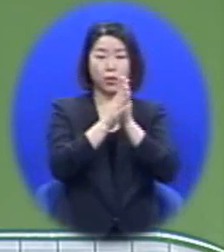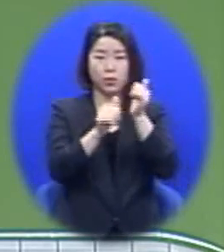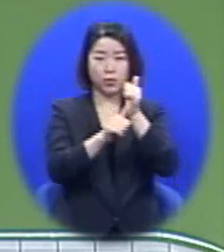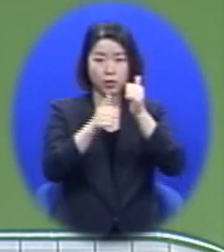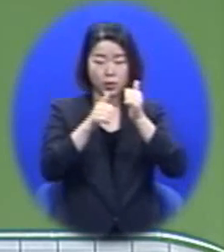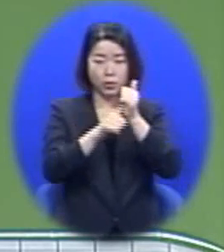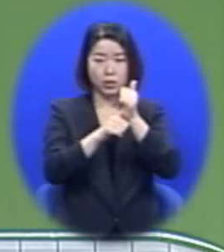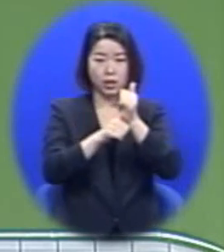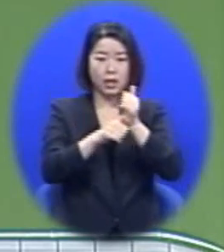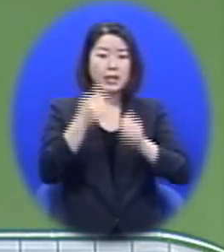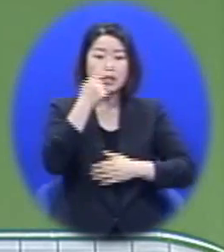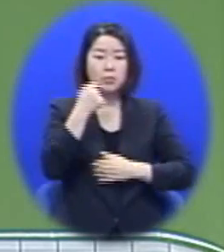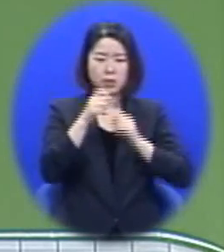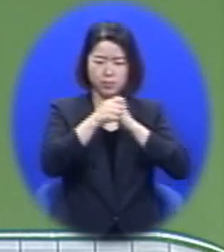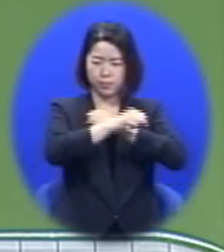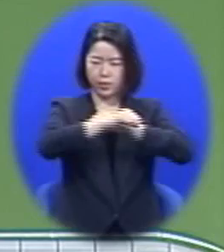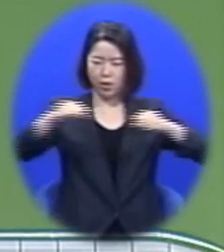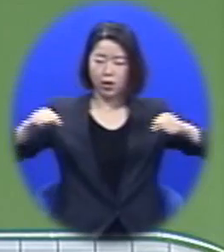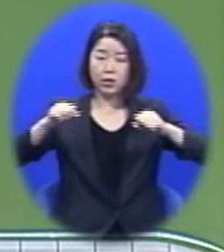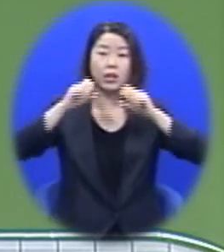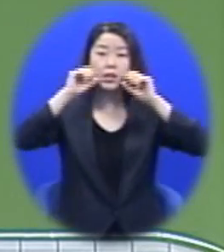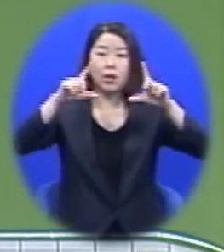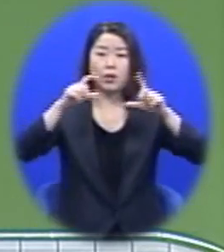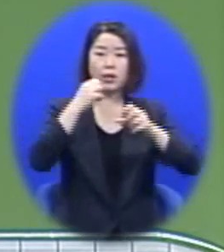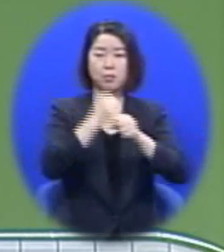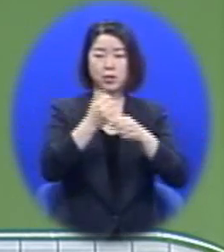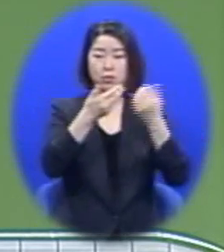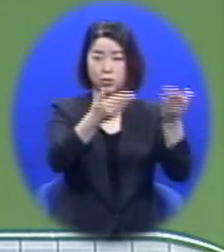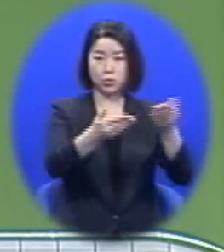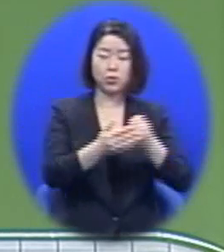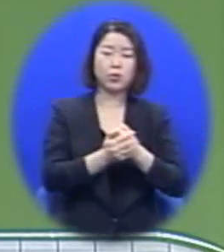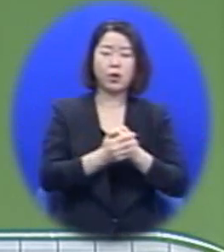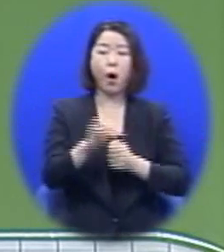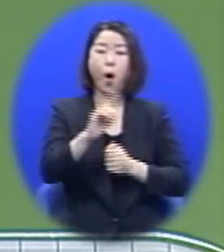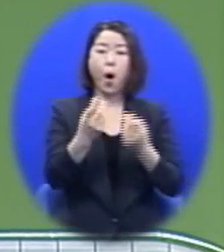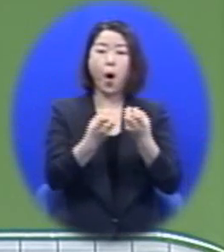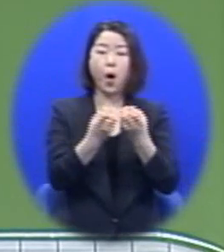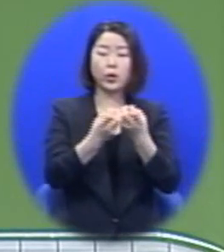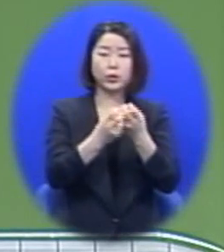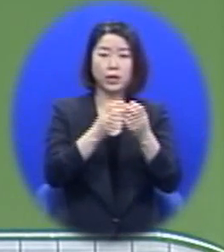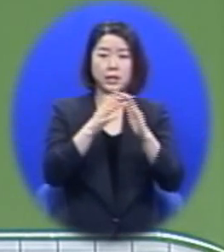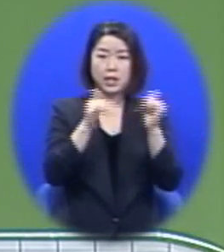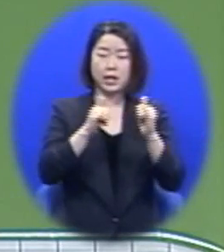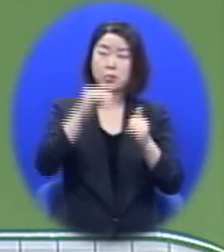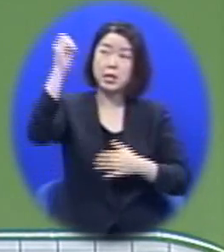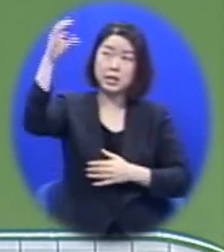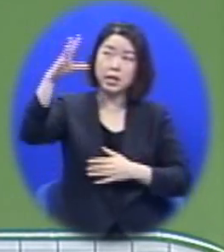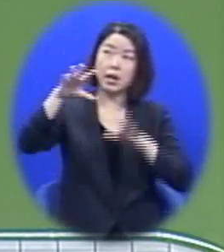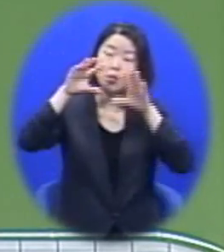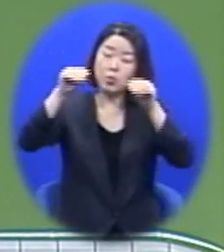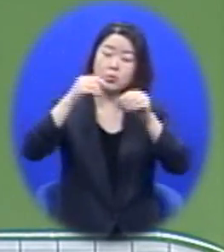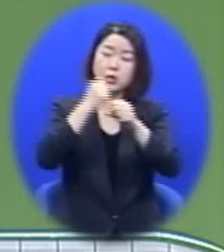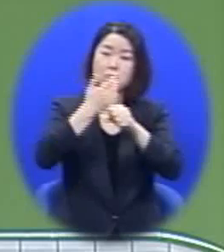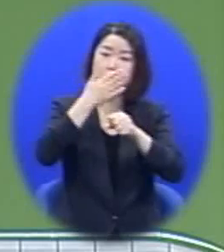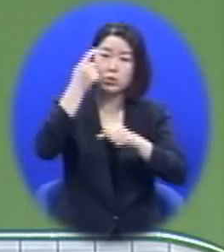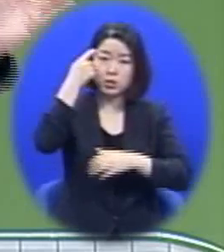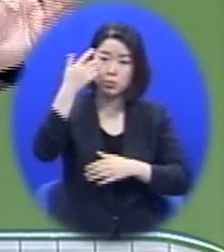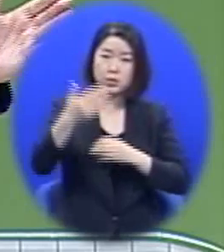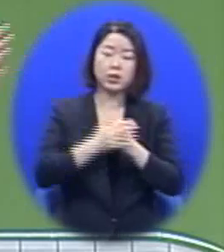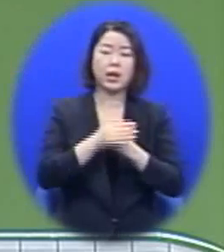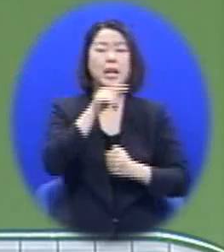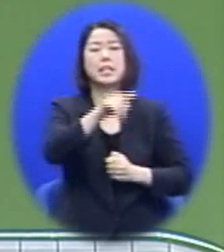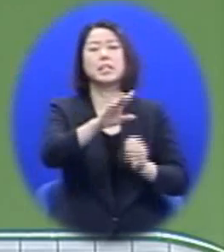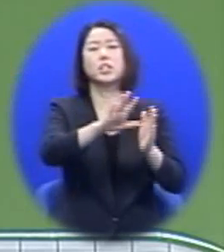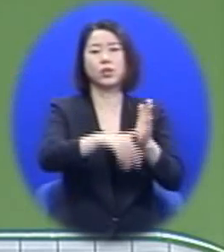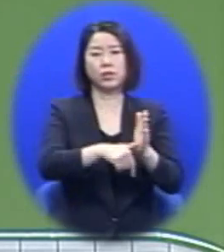입을 넓게 열게 만든 것입니다. 어떻게 사람이 태양을 멈추게 할 수 있겠습니까? 이런 경우를 입을 넓게